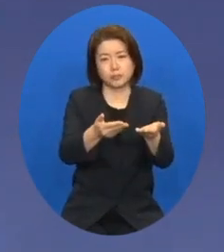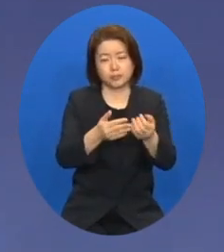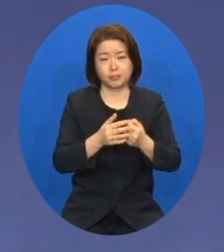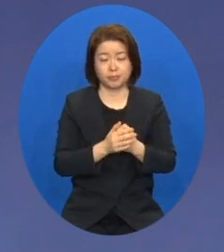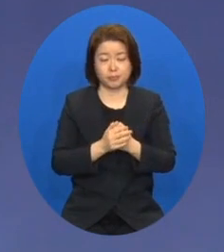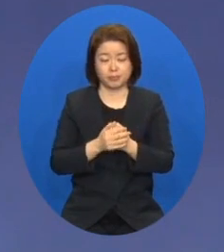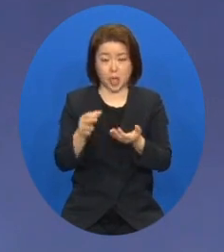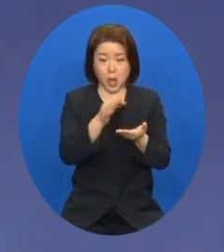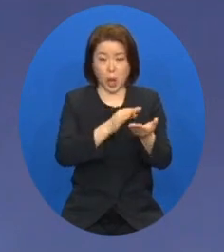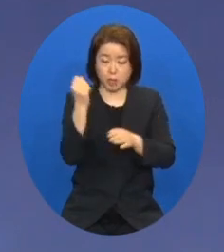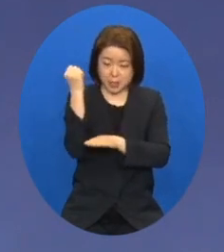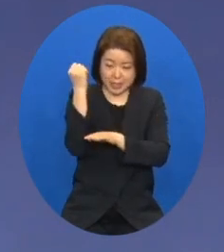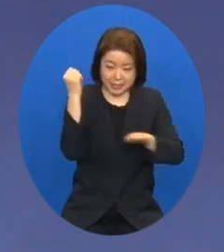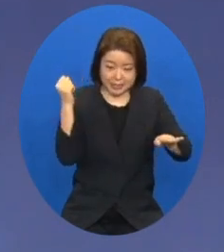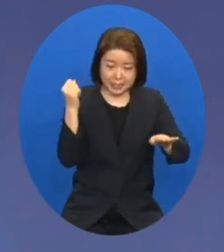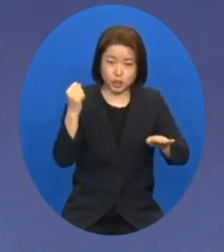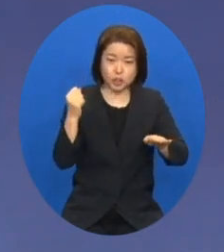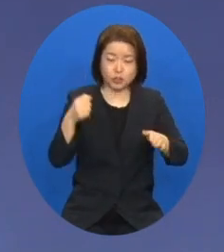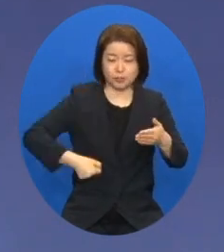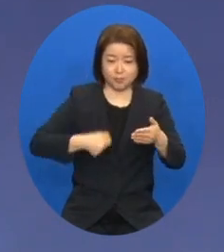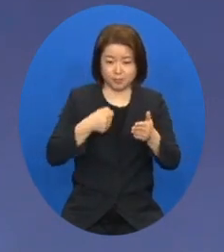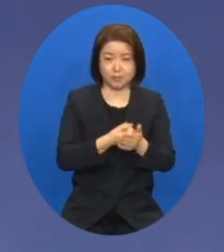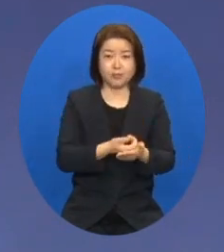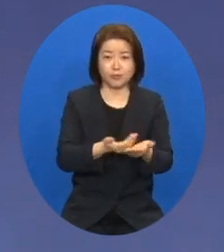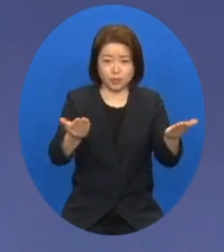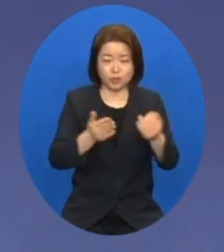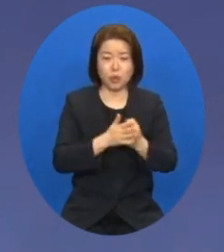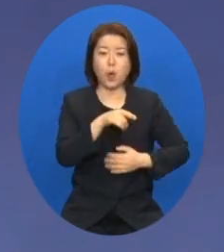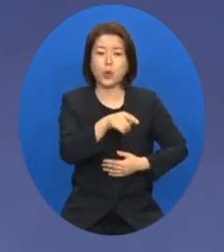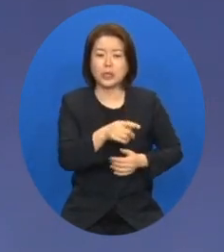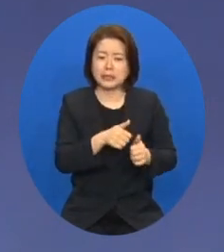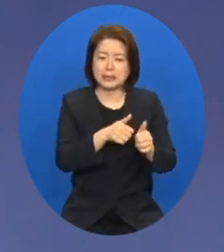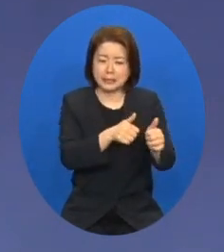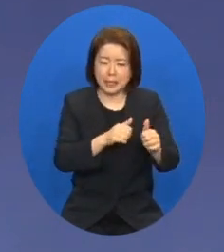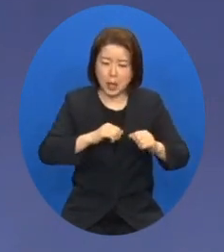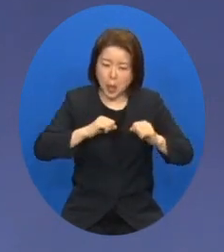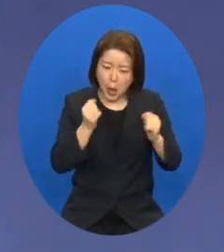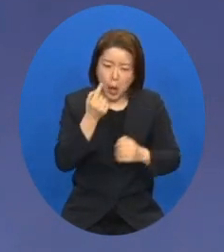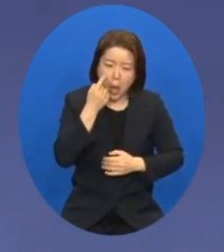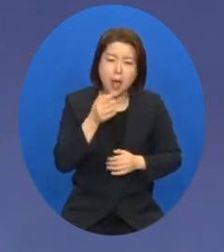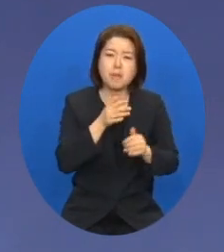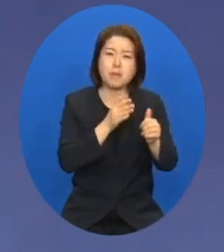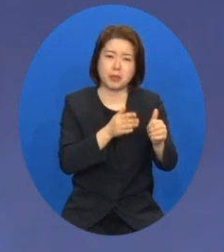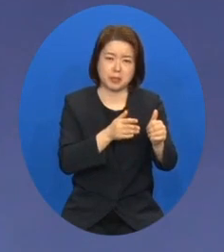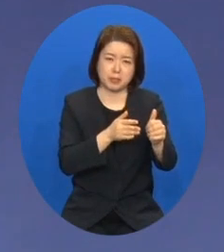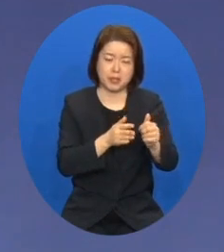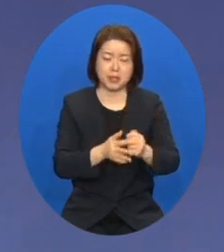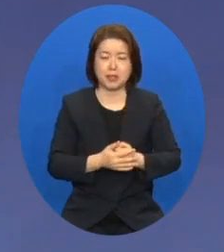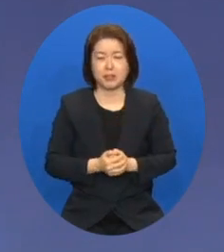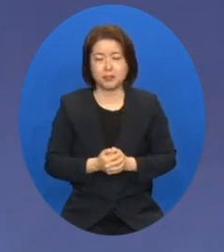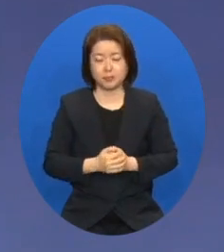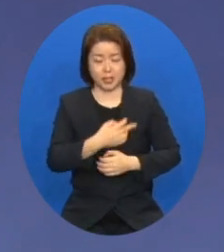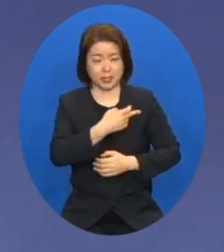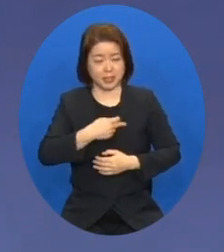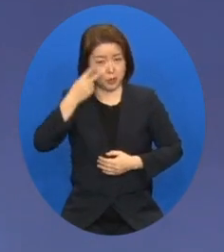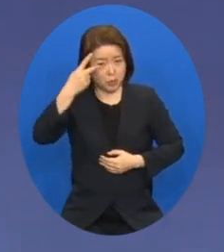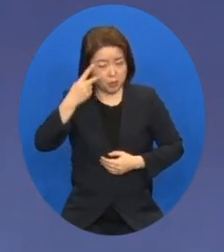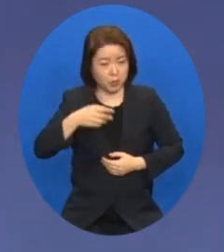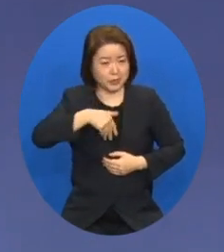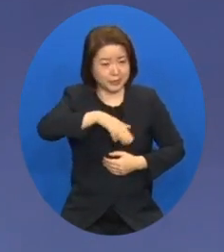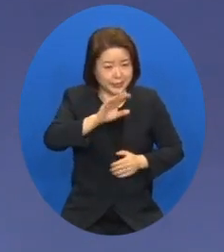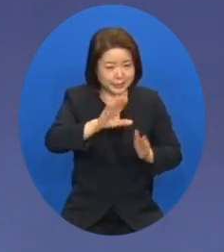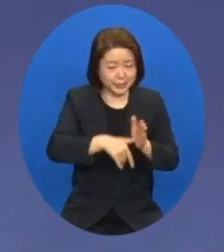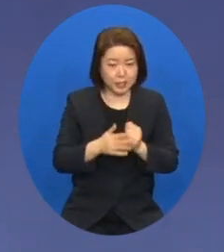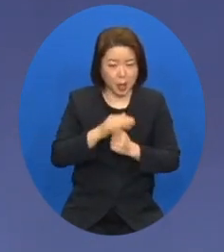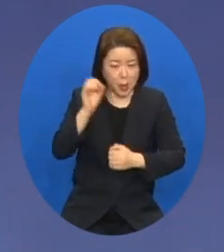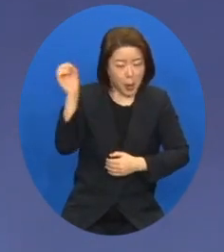기준을 정해 주고 그렇게 헌금 하도록 권합니다 사도 바울이 갔을 때 그저